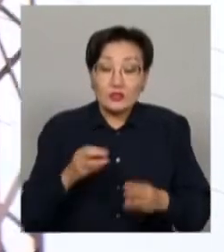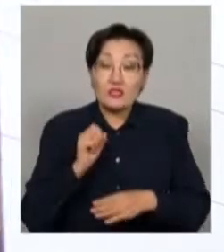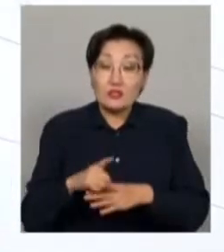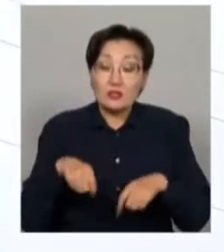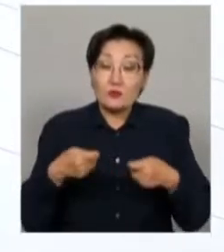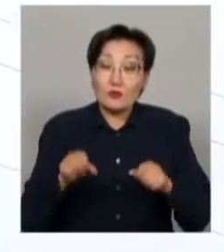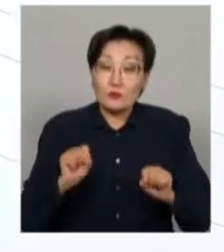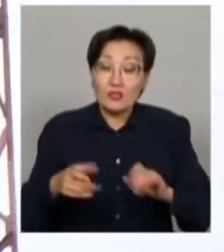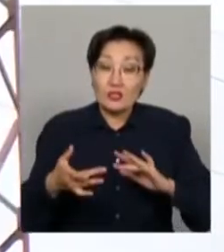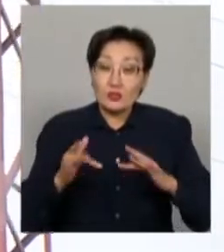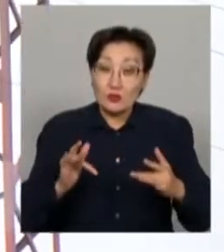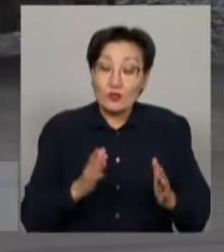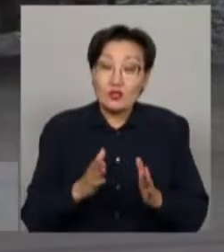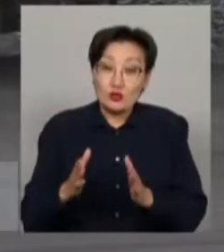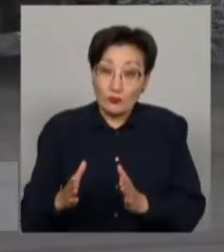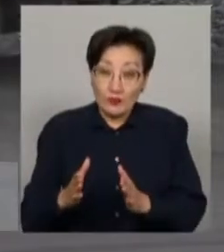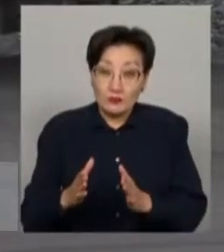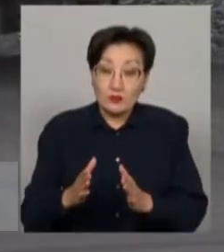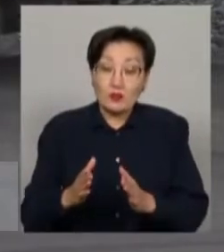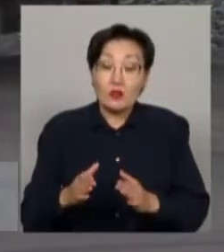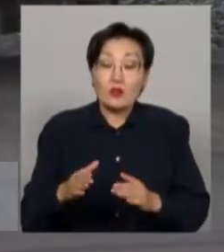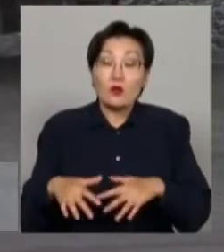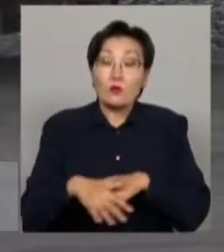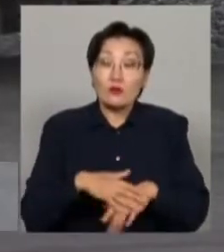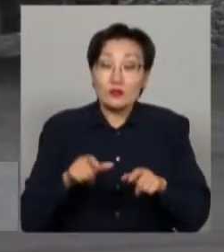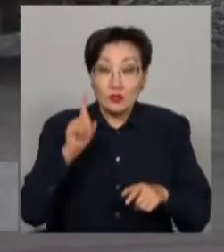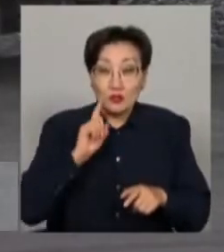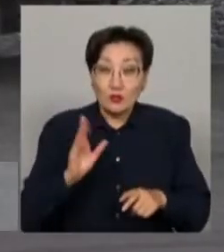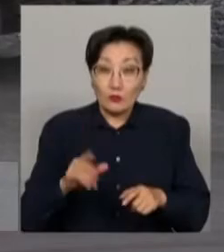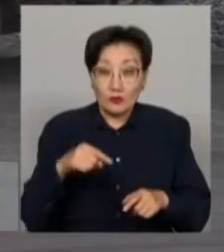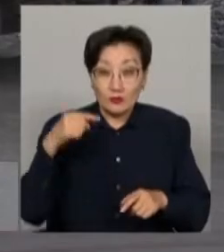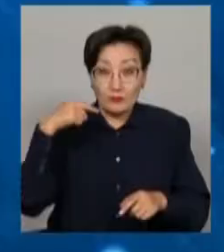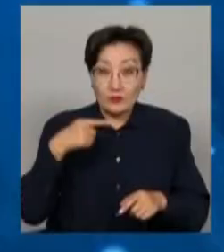беруге болатын цифрлық жоба тұтынушыларға ыңғайлы болады, дейді премьер.